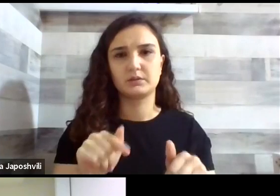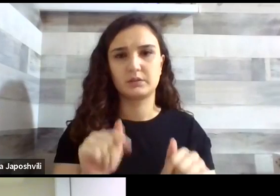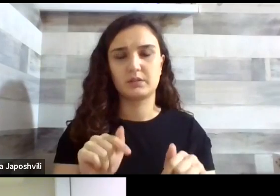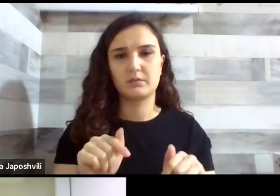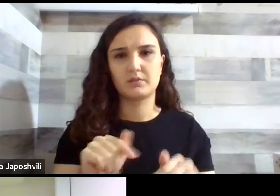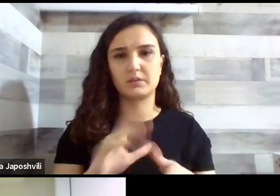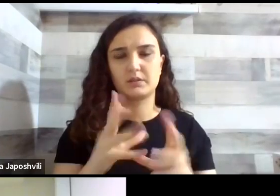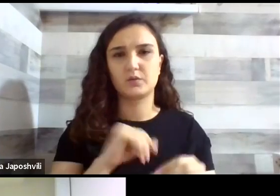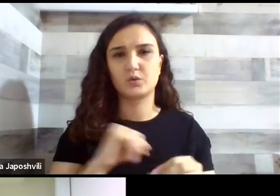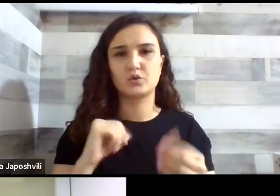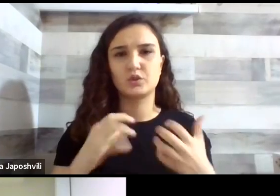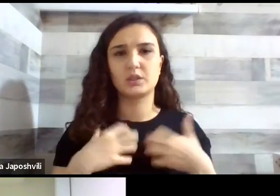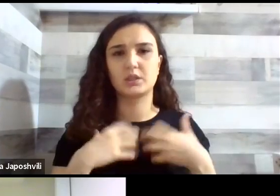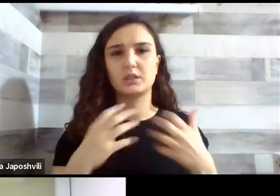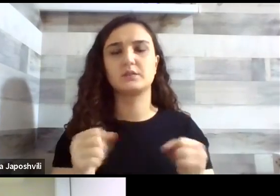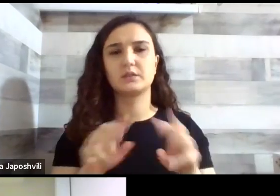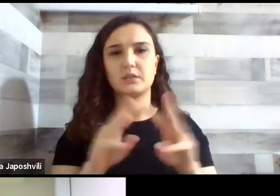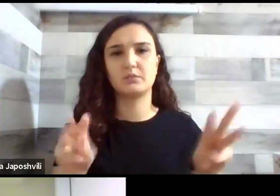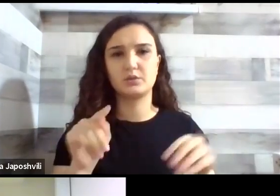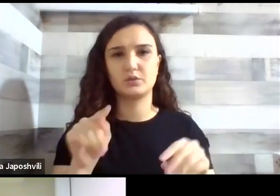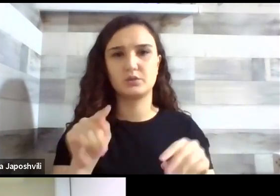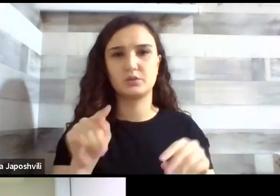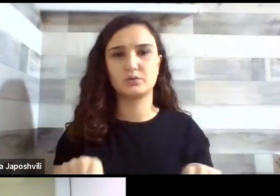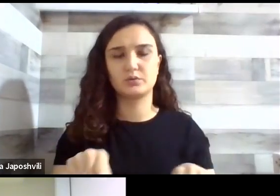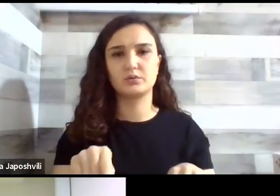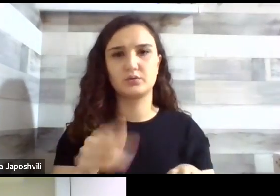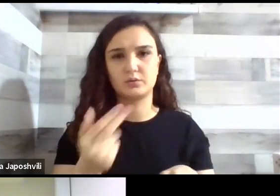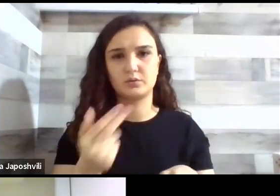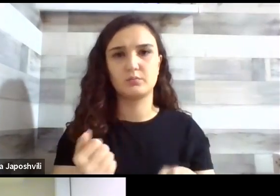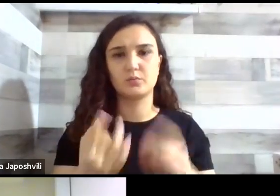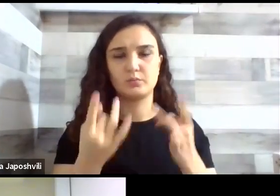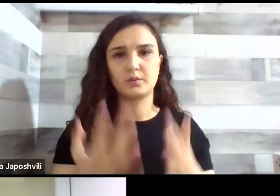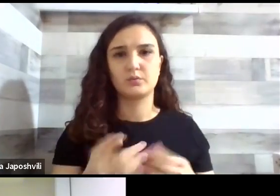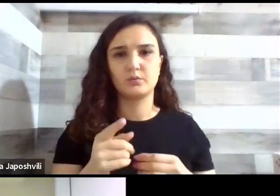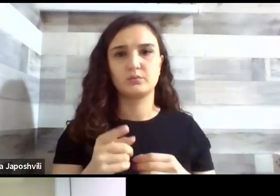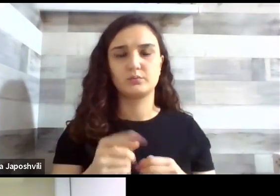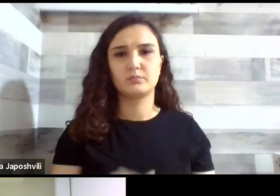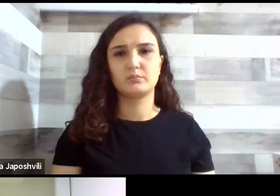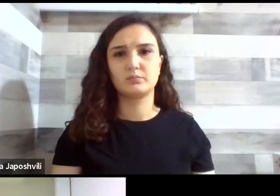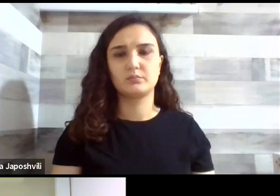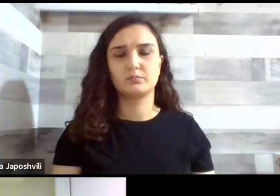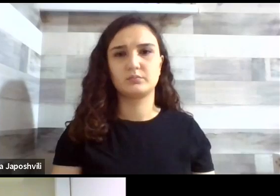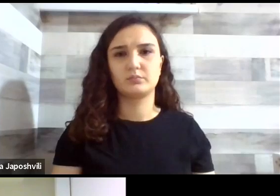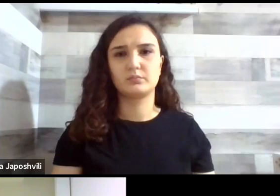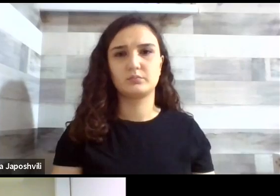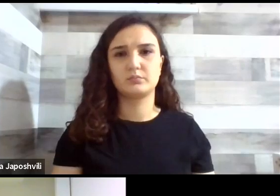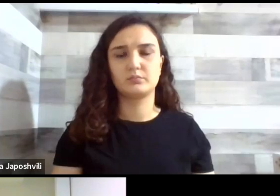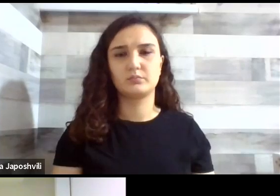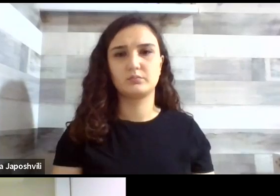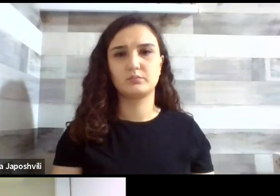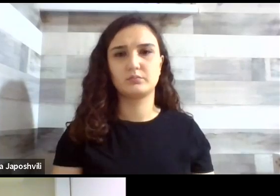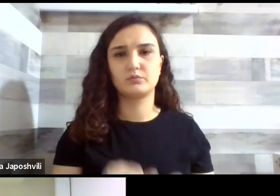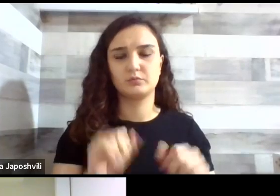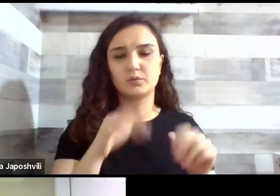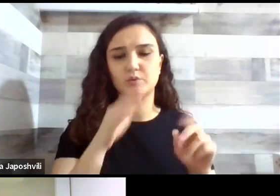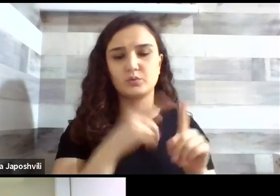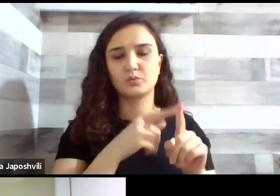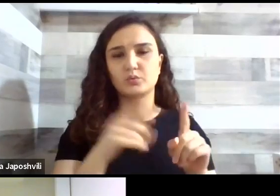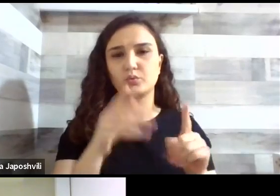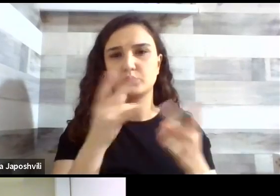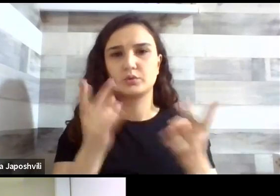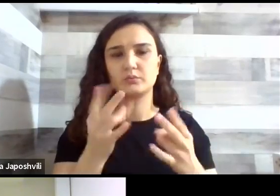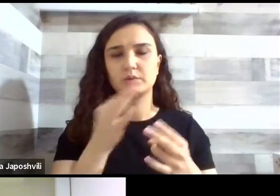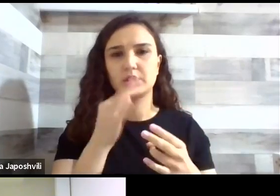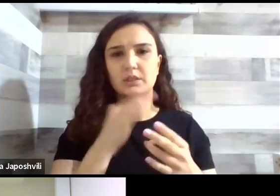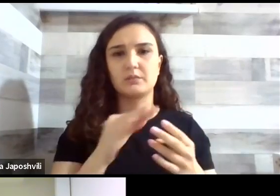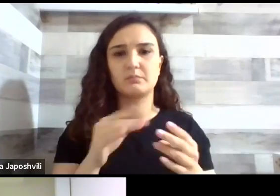ამ მიდგომით თვითონ ჯანდაცვის სამინისტროც, არა მაე უბრალოდ გარკვეული შეიძლება დრო დასჭირდეს, სანამ